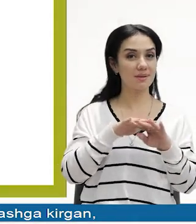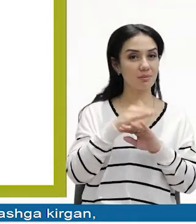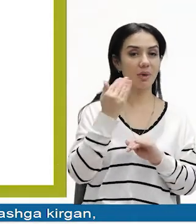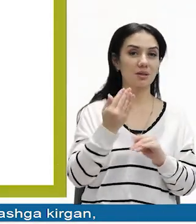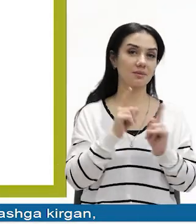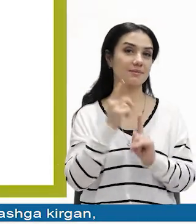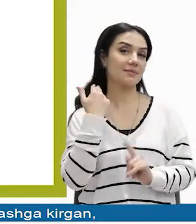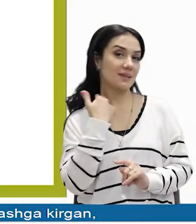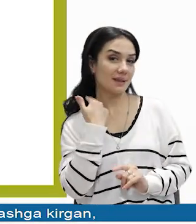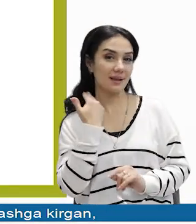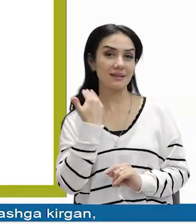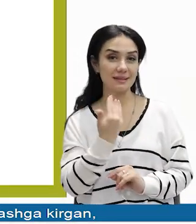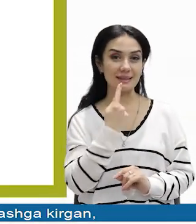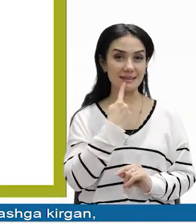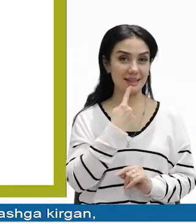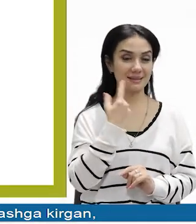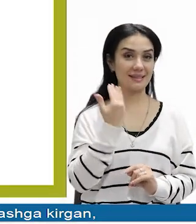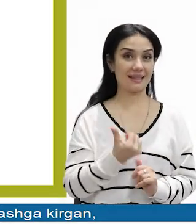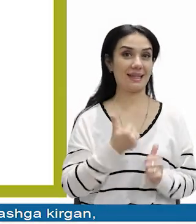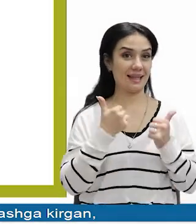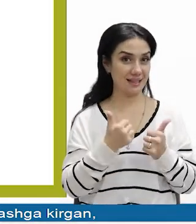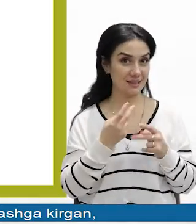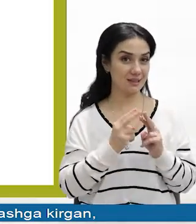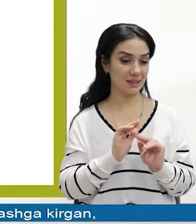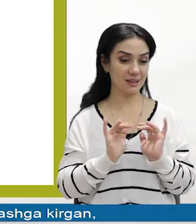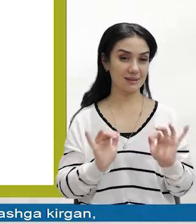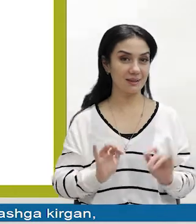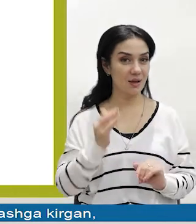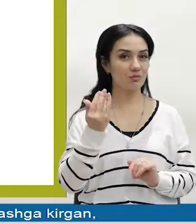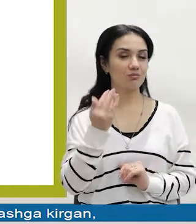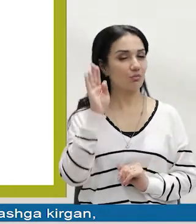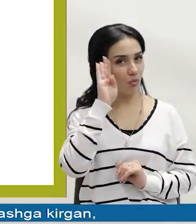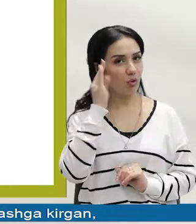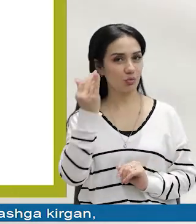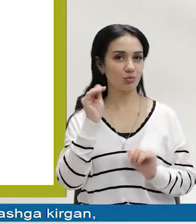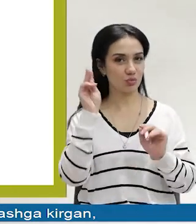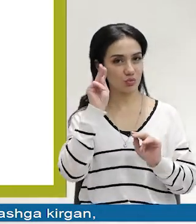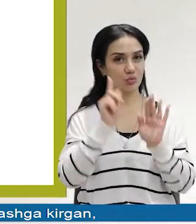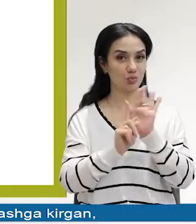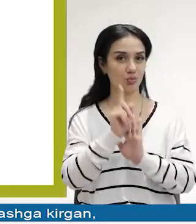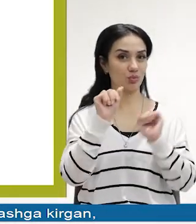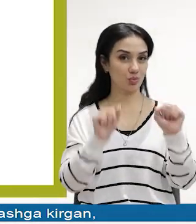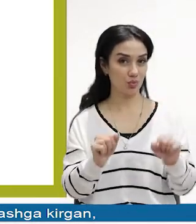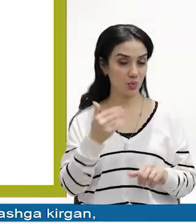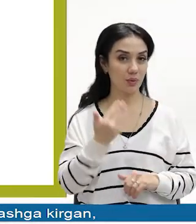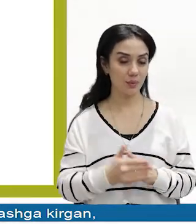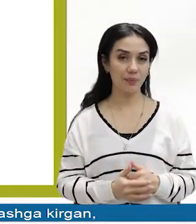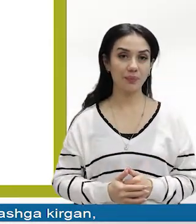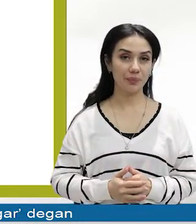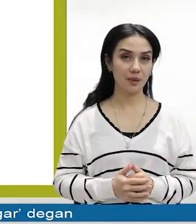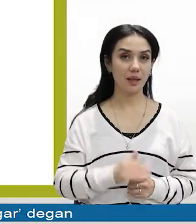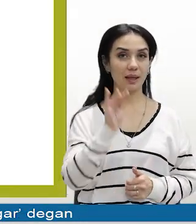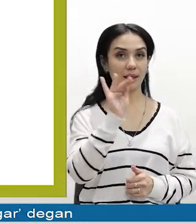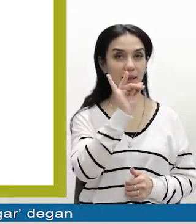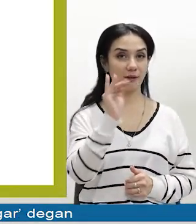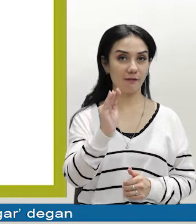Matematikasi va ingliz tilisi yaxshi bolalar uchun mo'ljallangan, demak. Demak, if